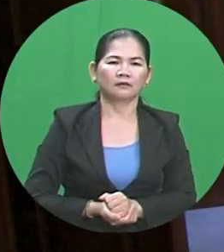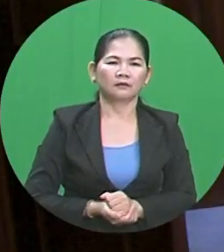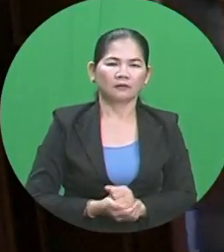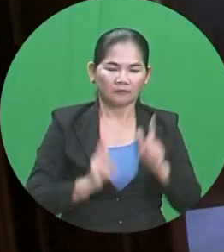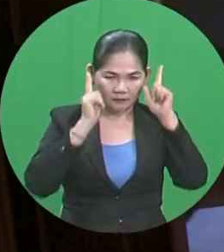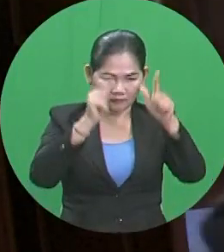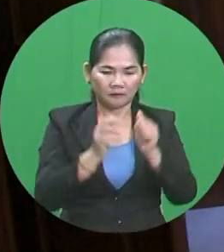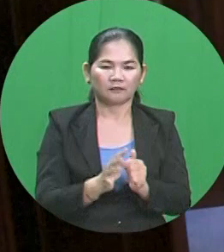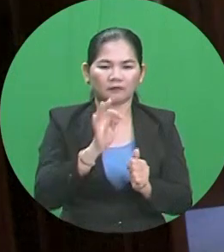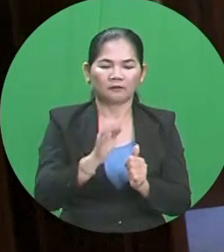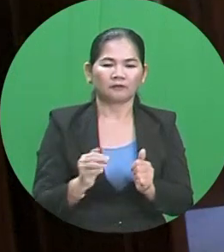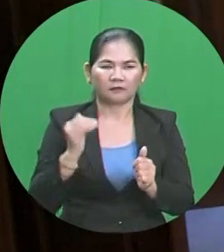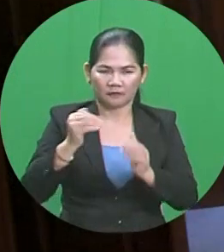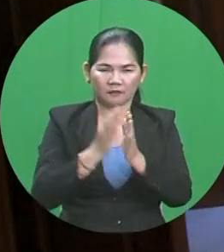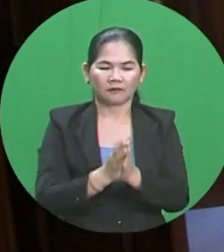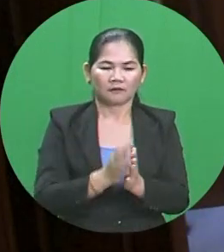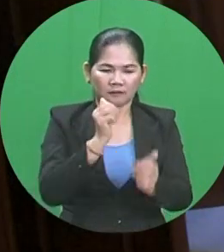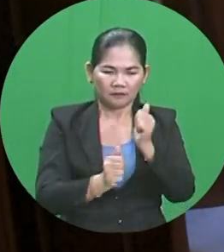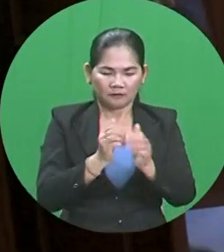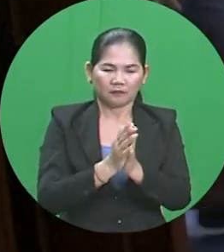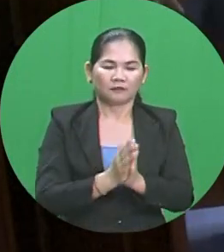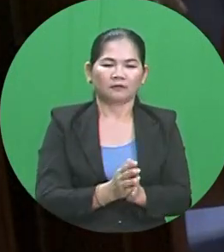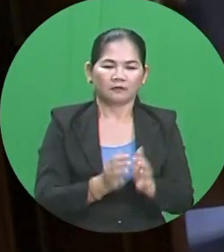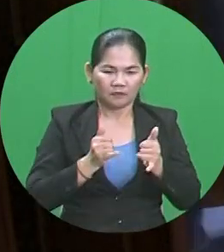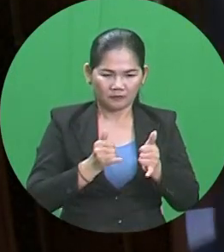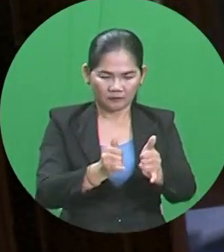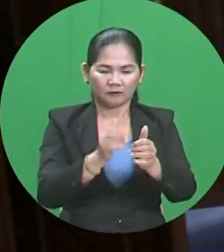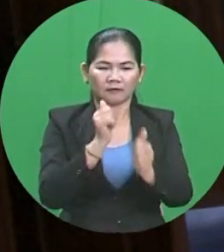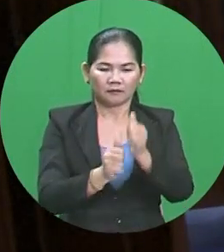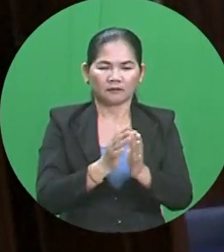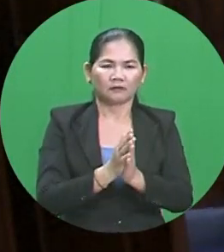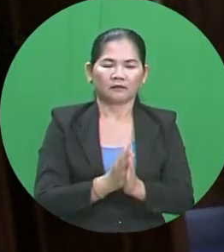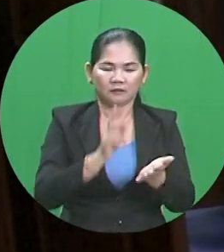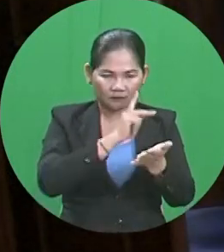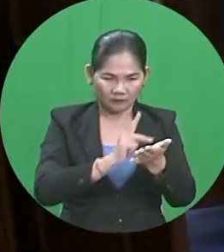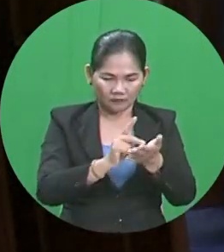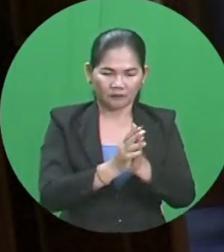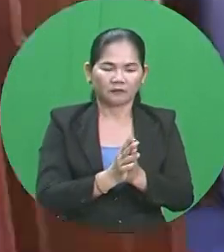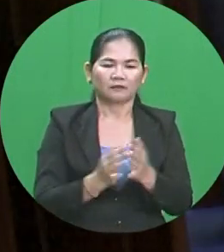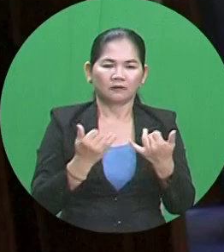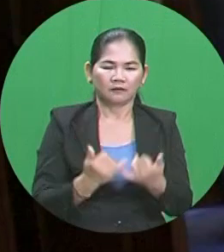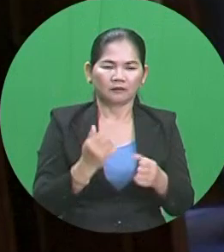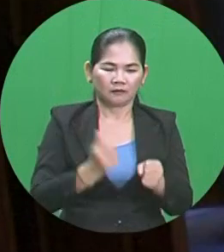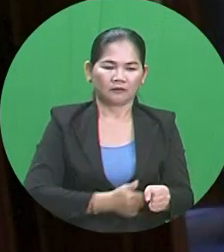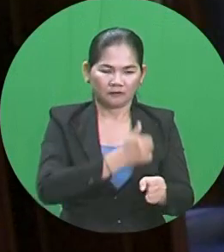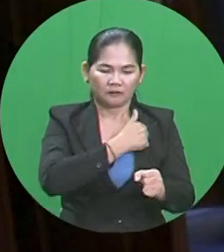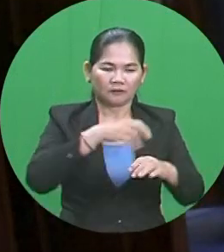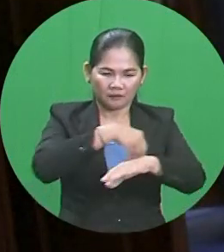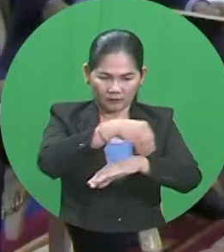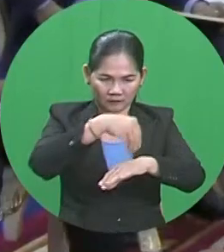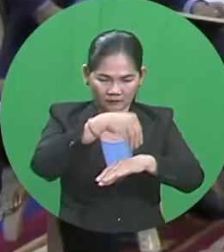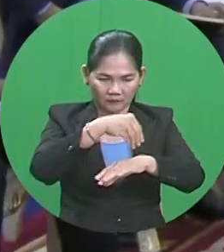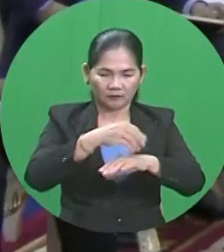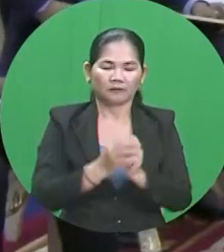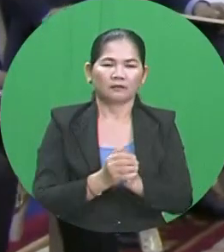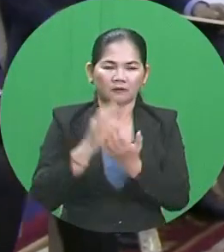អយ្យដមវង្សីពិសុទ្ធរដ្ឋមន្ត្រីប្រតិភូអមនាយករដ្ឋមន្ត្រីនិងជារដ្ឋលេខាធិការប្រចាំការនៃក្រសួងសេដ្ឋកិច្ចនិងហិរញ្ញវ